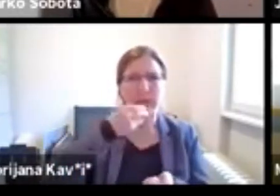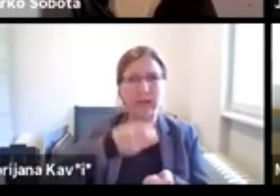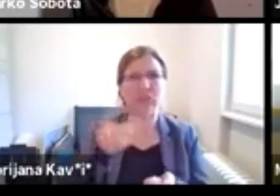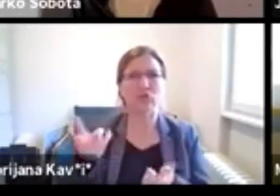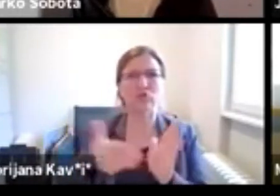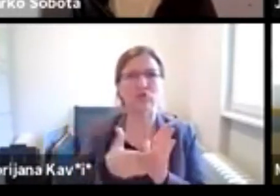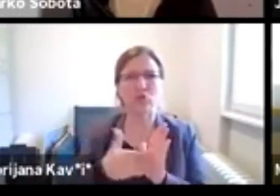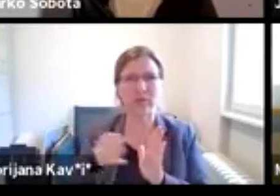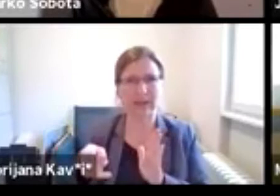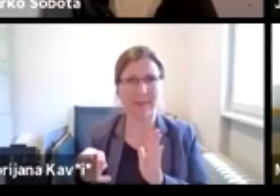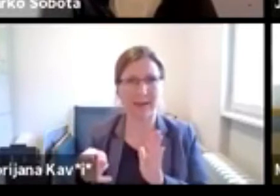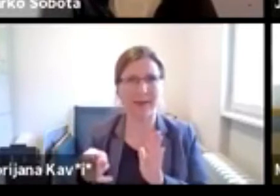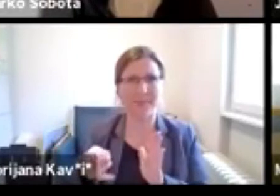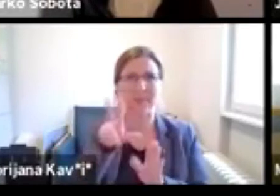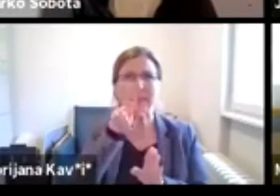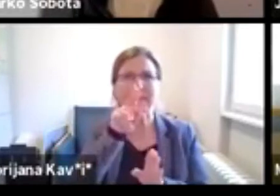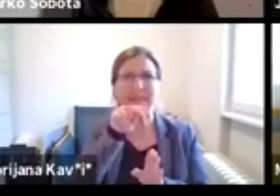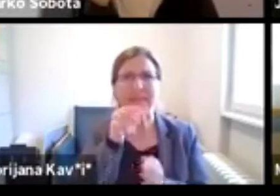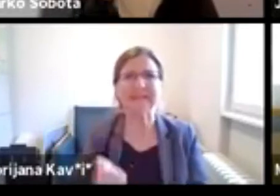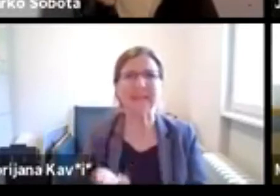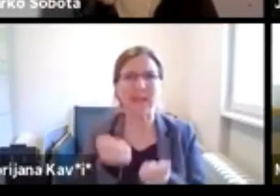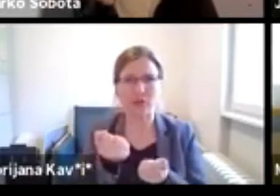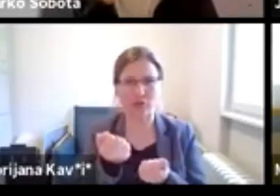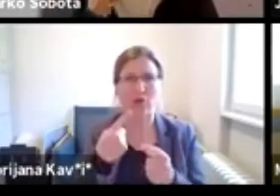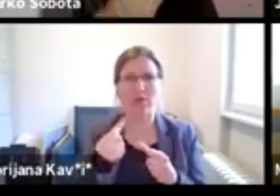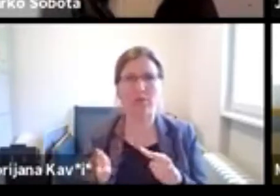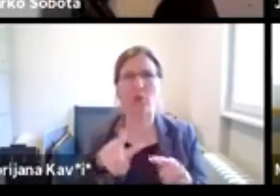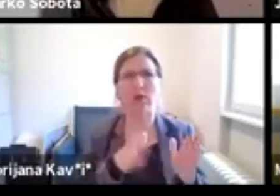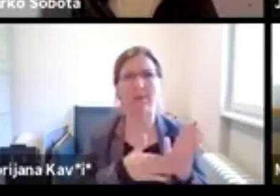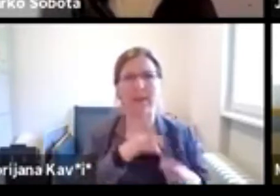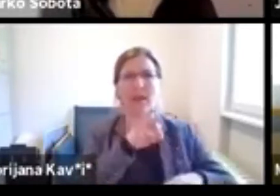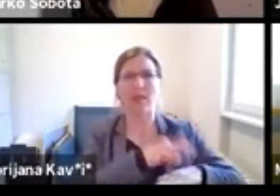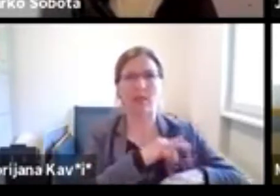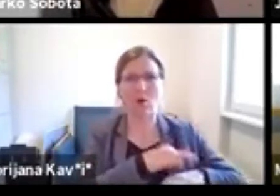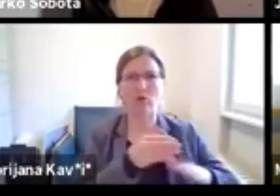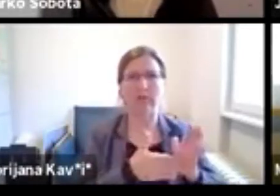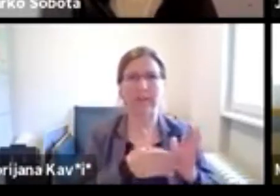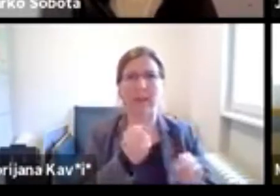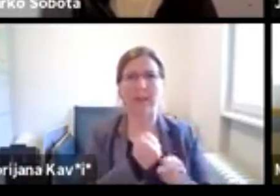verbalno, pa će to ponekad otežati liječniku samom proces dijagnostike